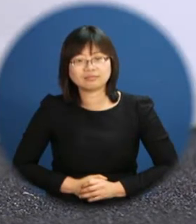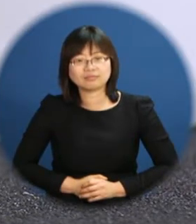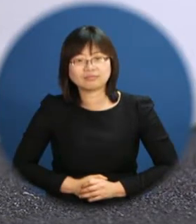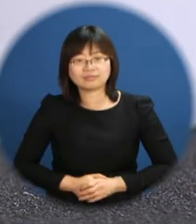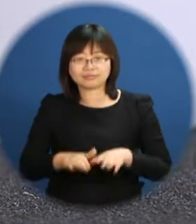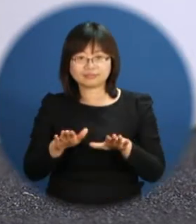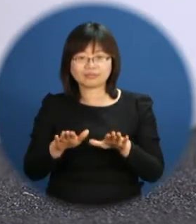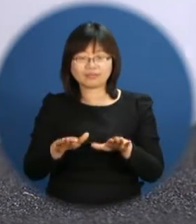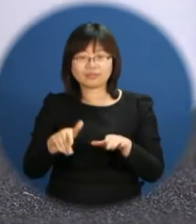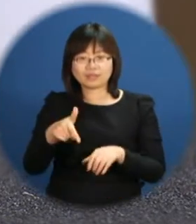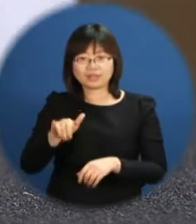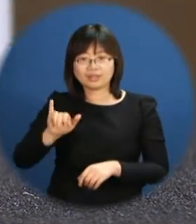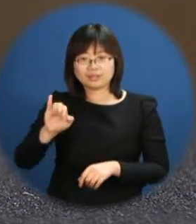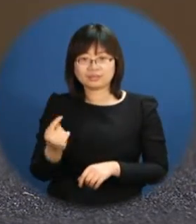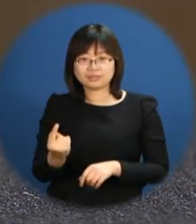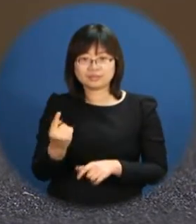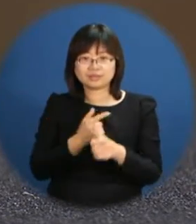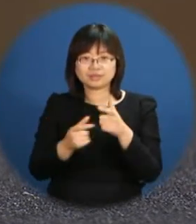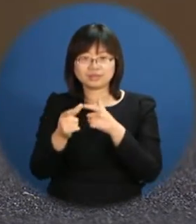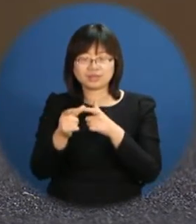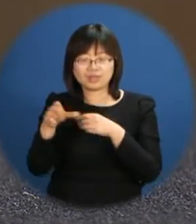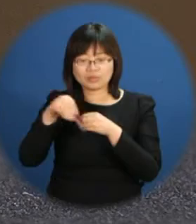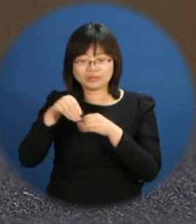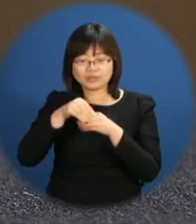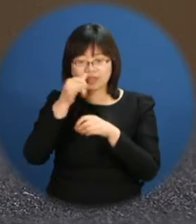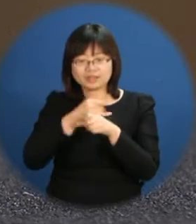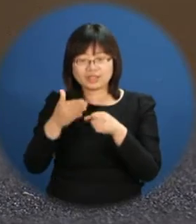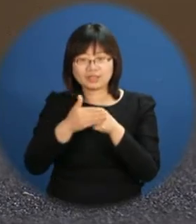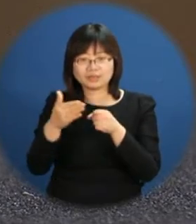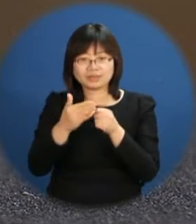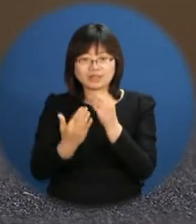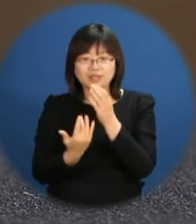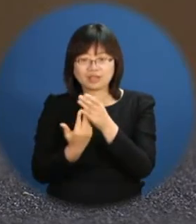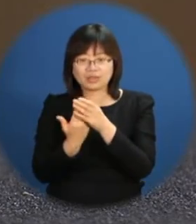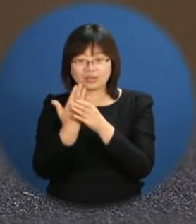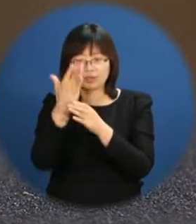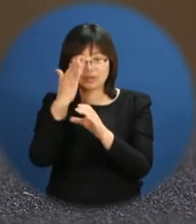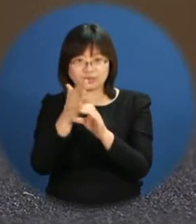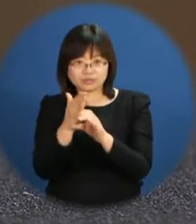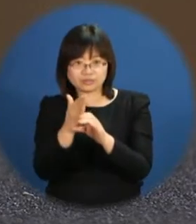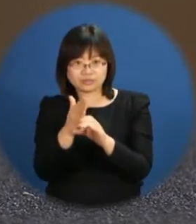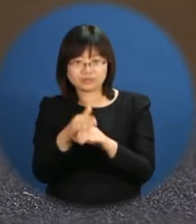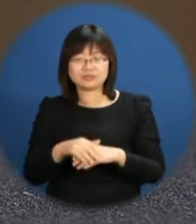자 여기 이제 기포가 점점 더 붙어서 이제 올라 오기 시작하죠